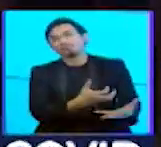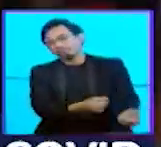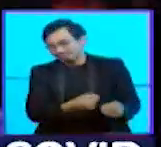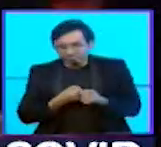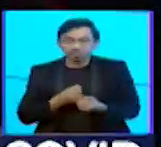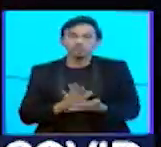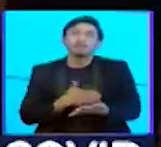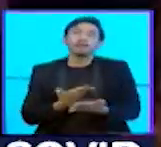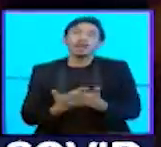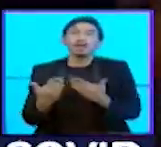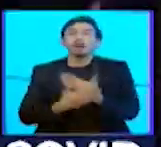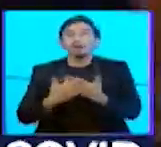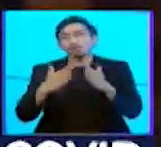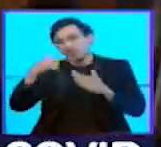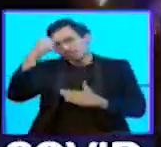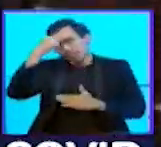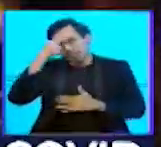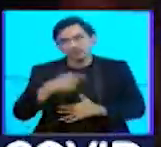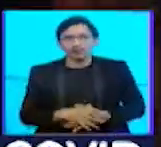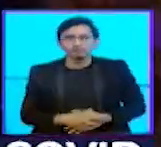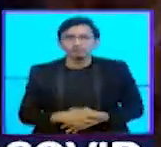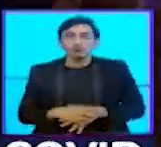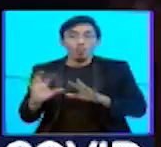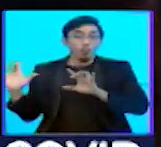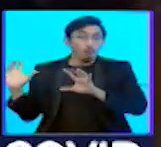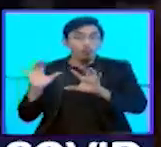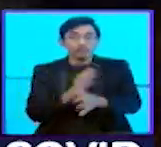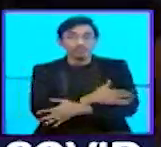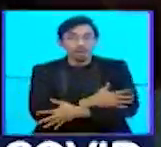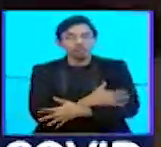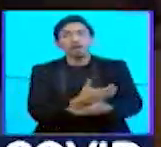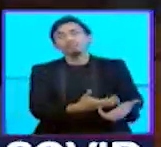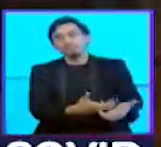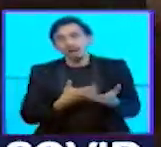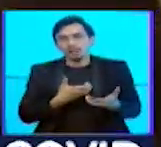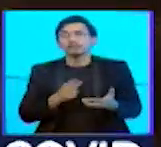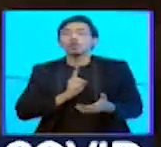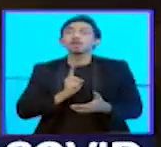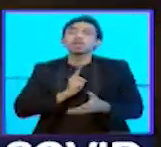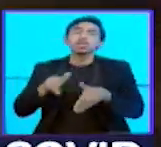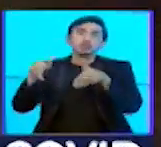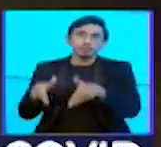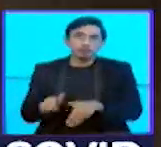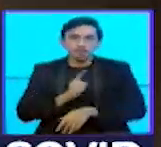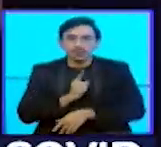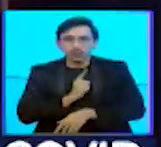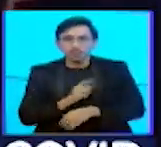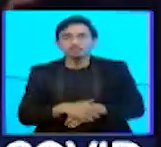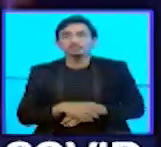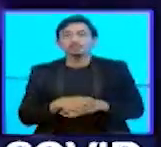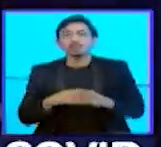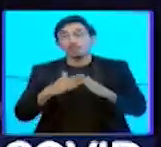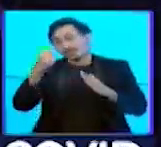saat dirawat. Puluhan warga ini memaksa membawa jenazah TM untuk dimakamkan sendiri. Sebelumnya, pihak rumah sakit telah menyatakan